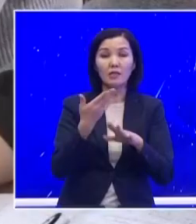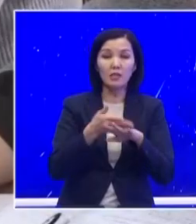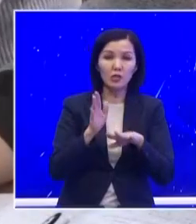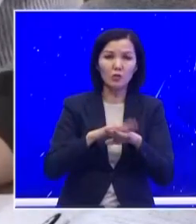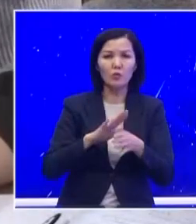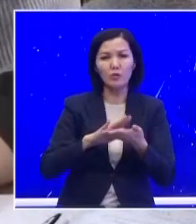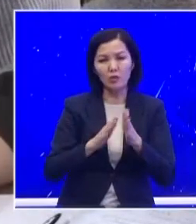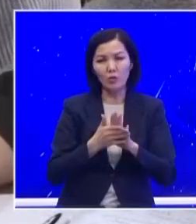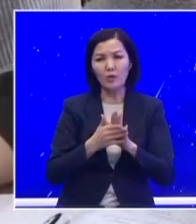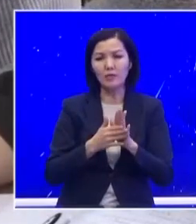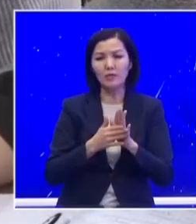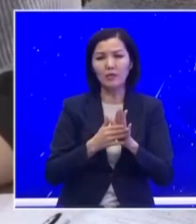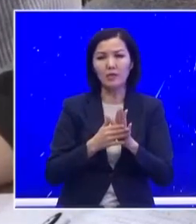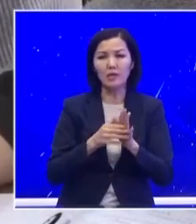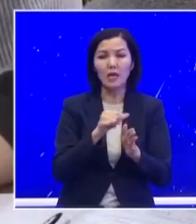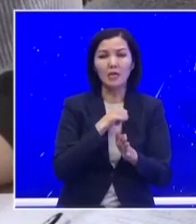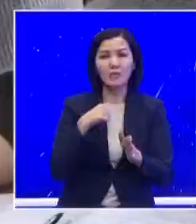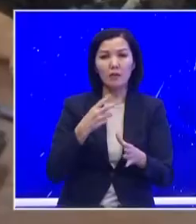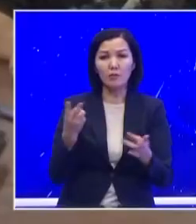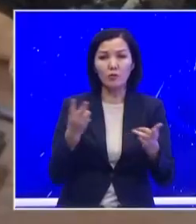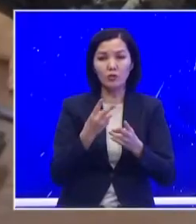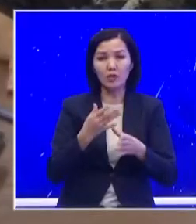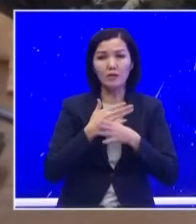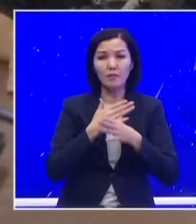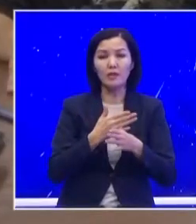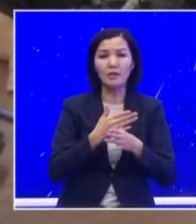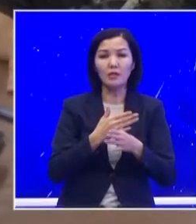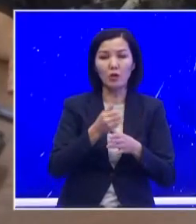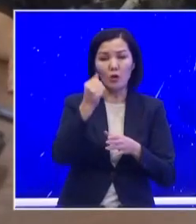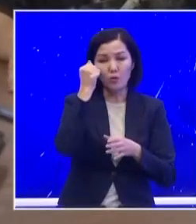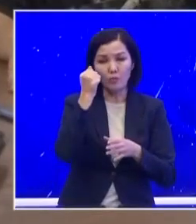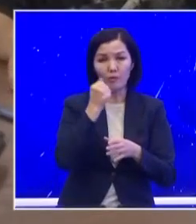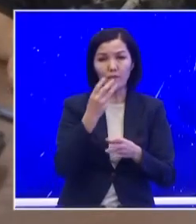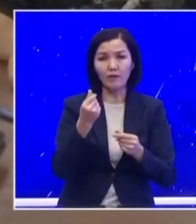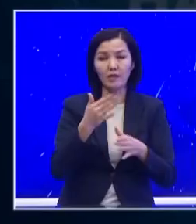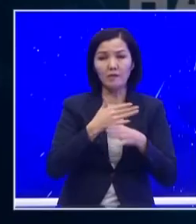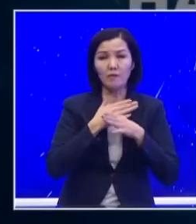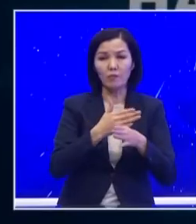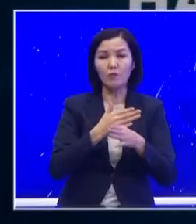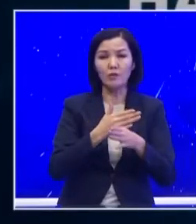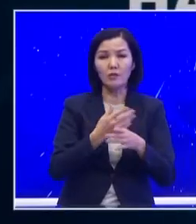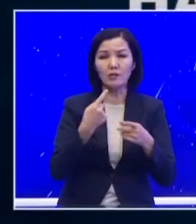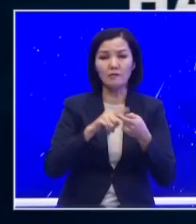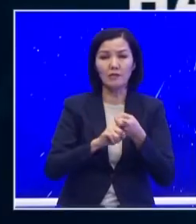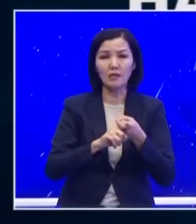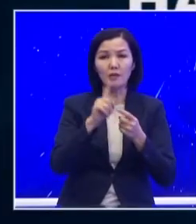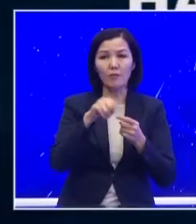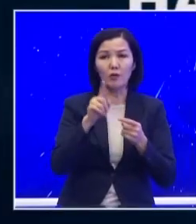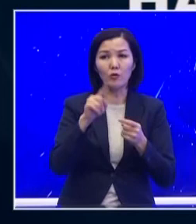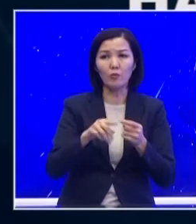жизненных перипетий. Но сейчас Минько сам нуждается в поддержке. Он будет благодарен любой финансовой помощи. Связаться с Сергеем можно по